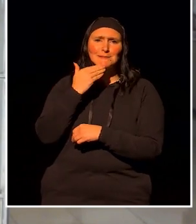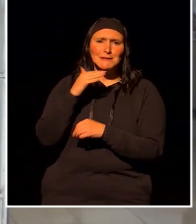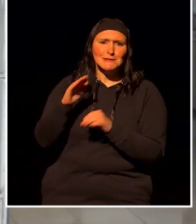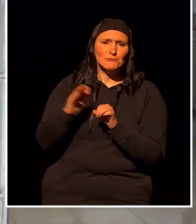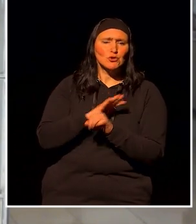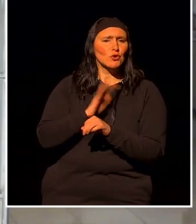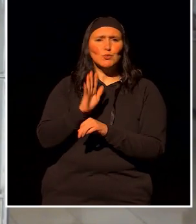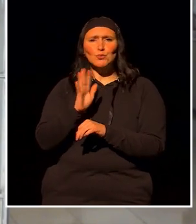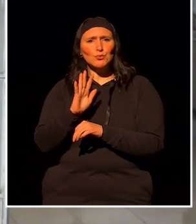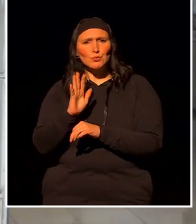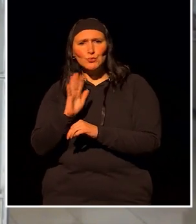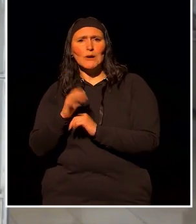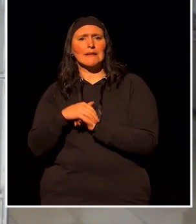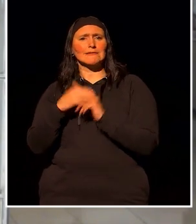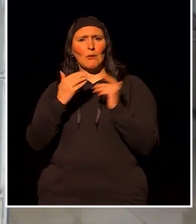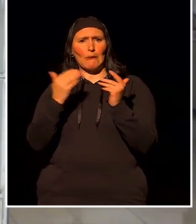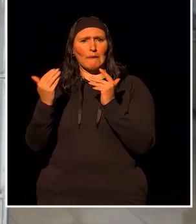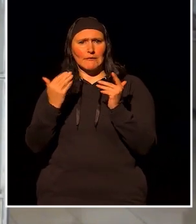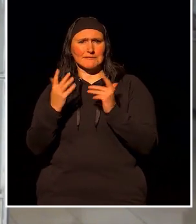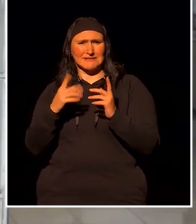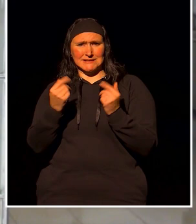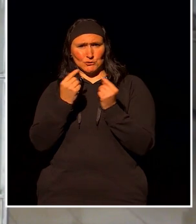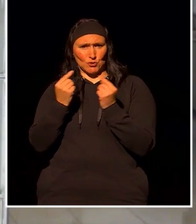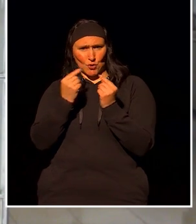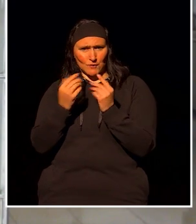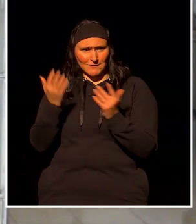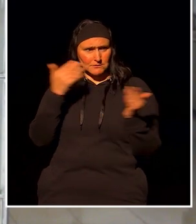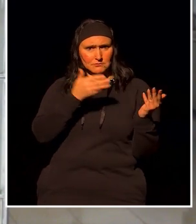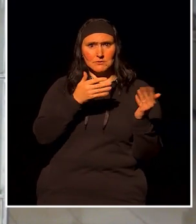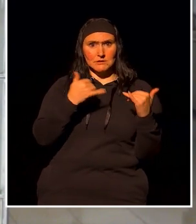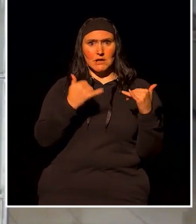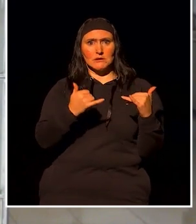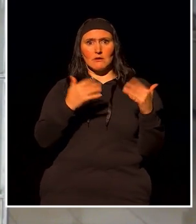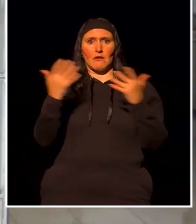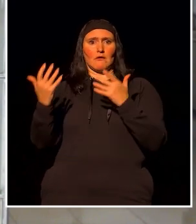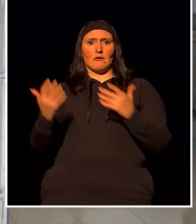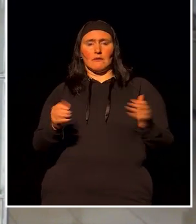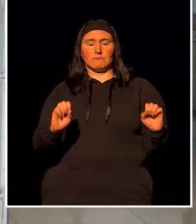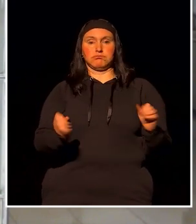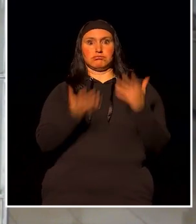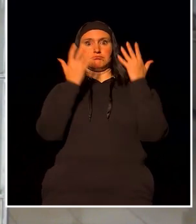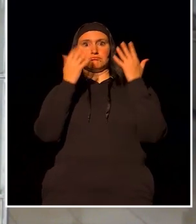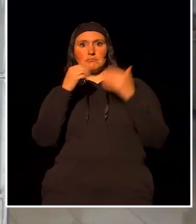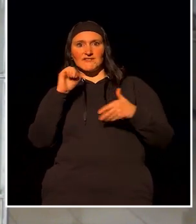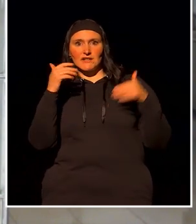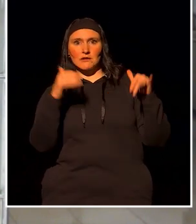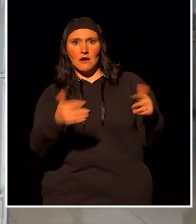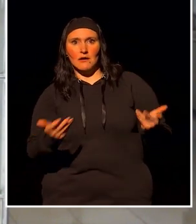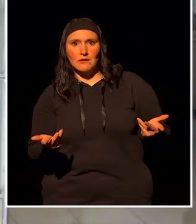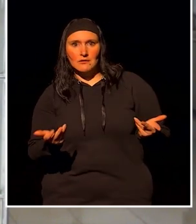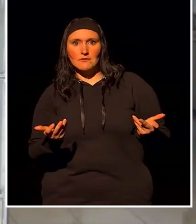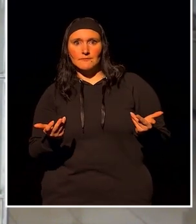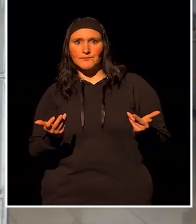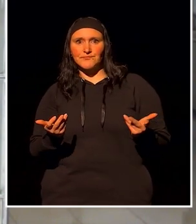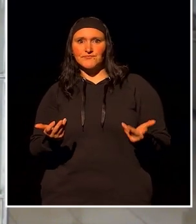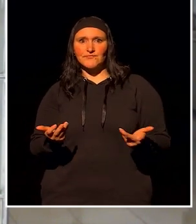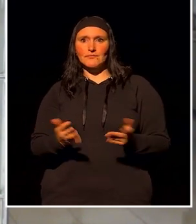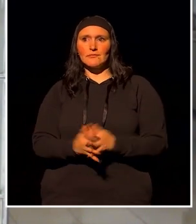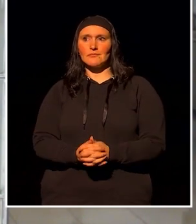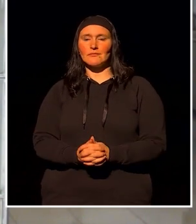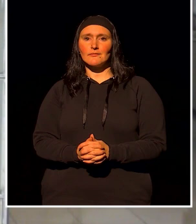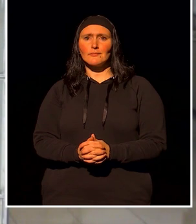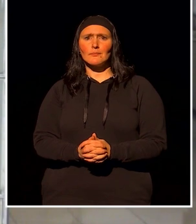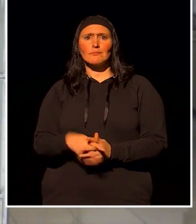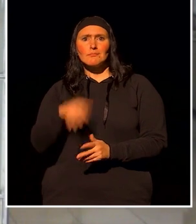Ohren. Diese ganzen Diskussionen fliegen uns jetzt um die Ohren. Und kann man sehen, vielleicht sogar,